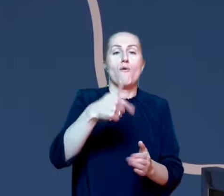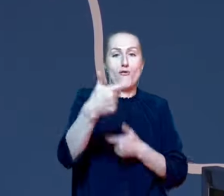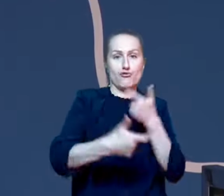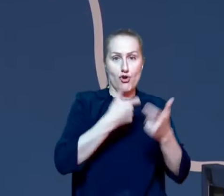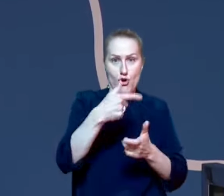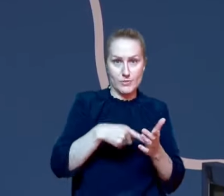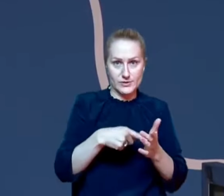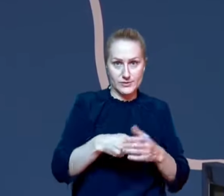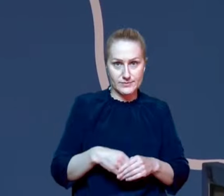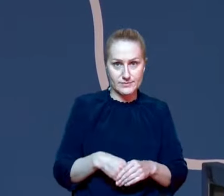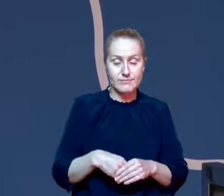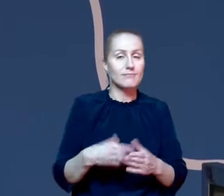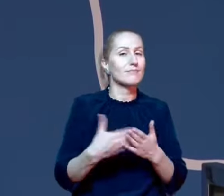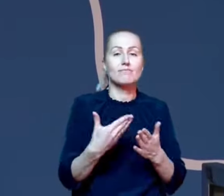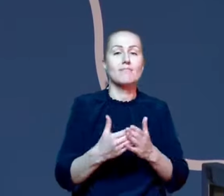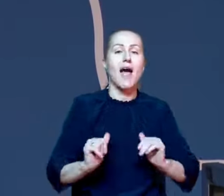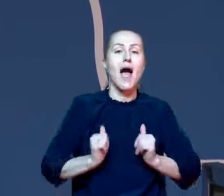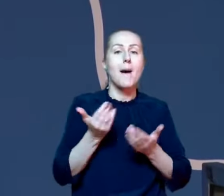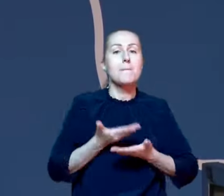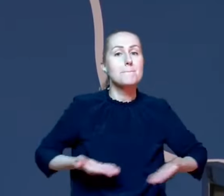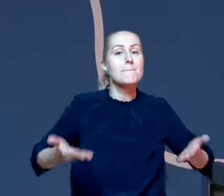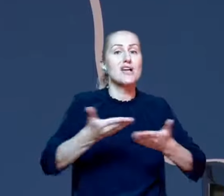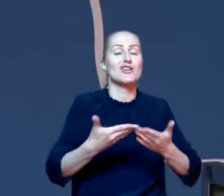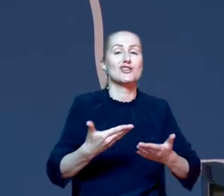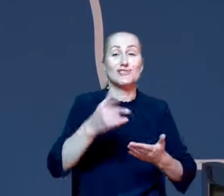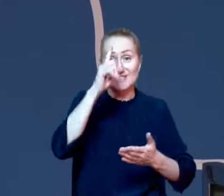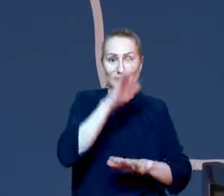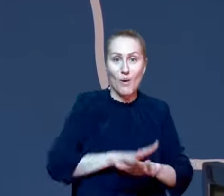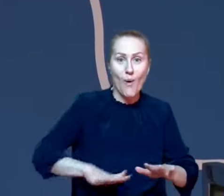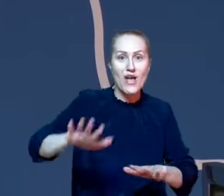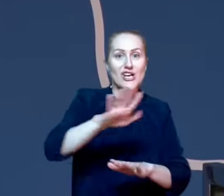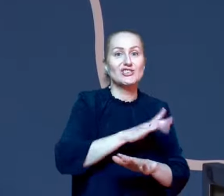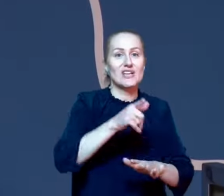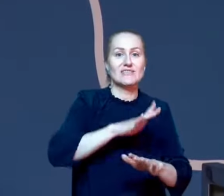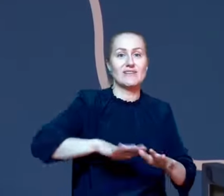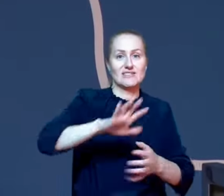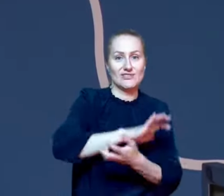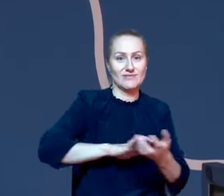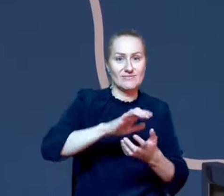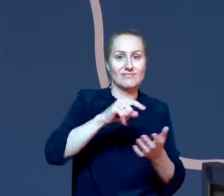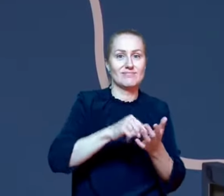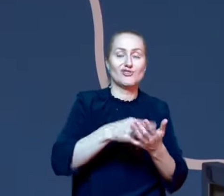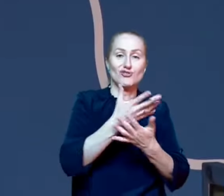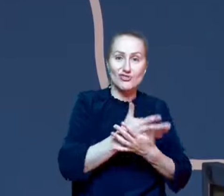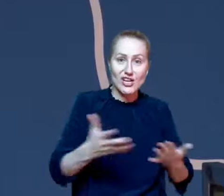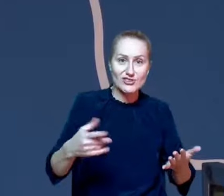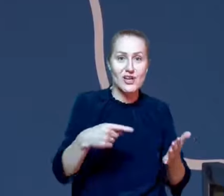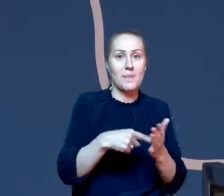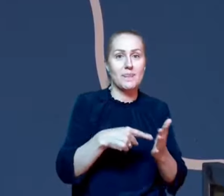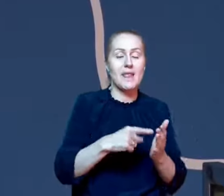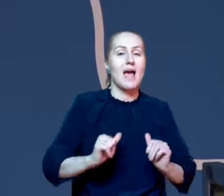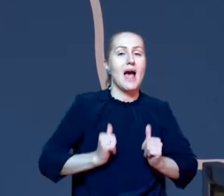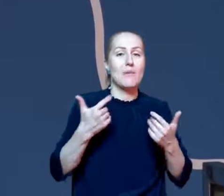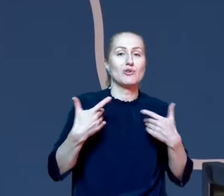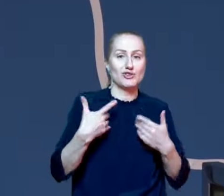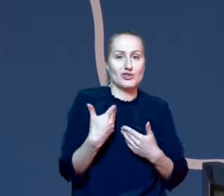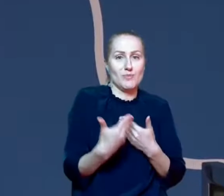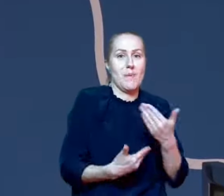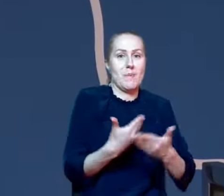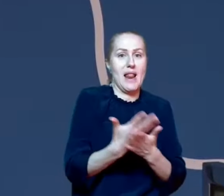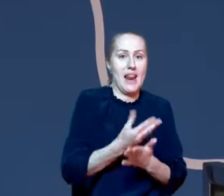aby żyło się nam wszystkim jako społeczeństwu na naszej planecie, czyli na Ziemi, coraz to lepiej